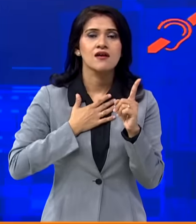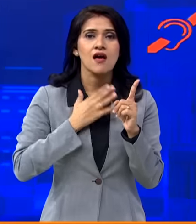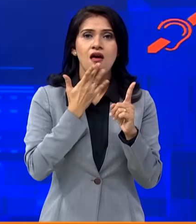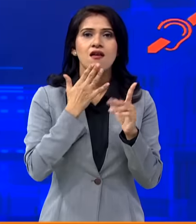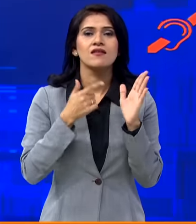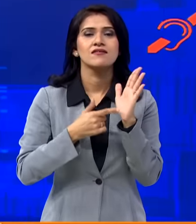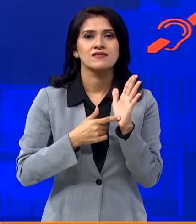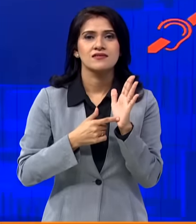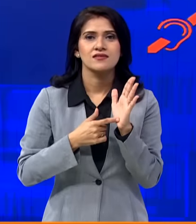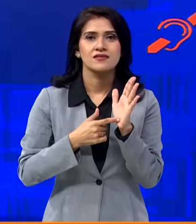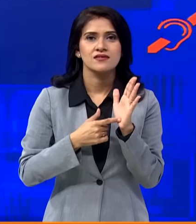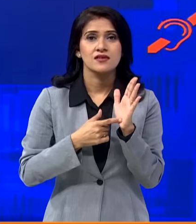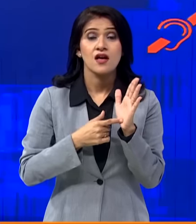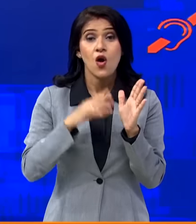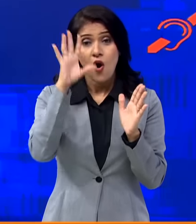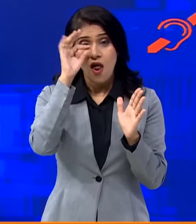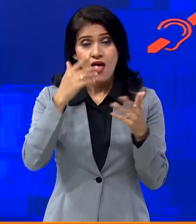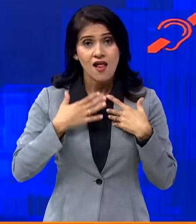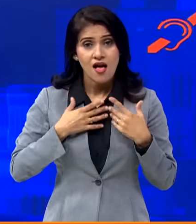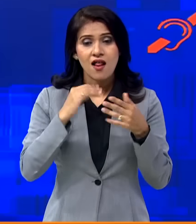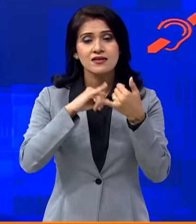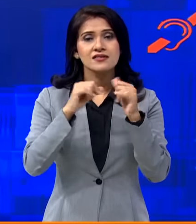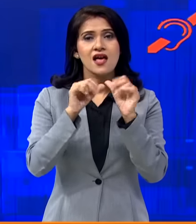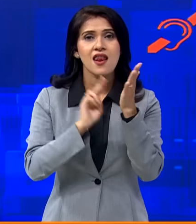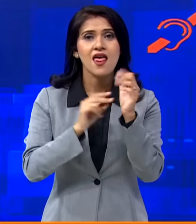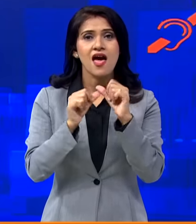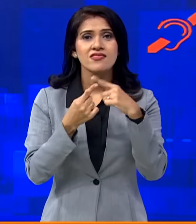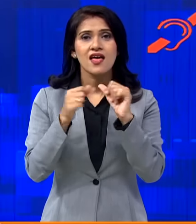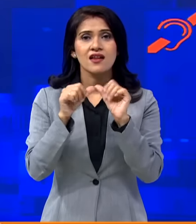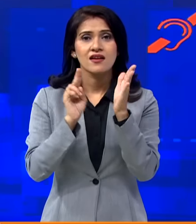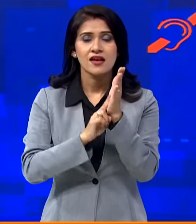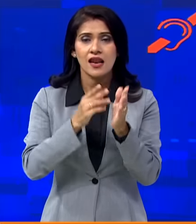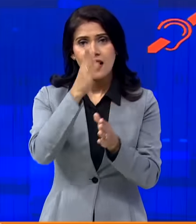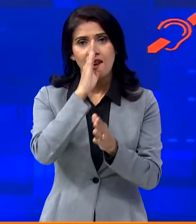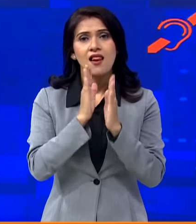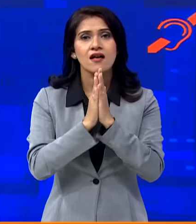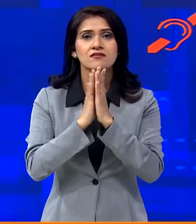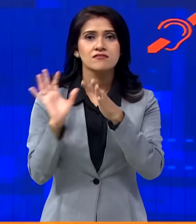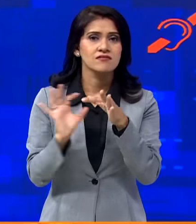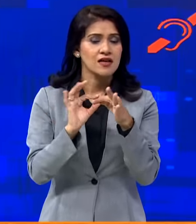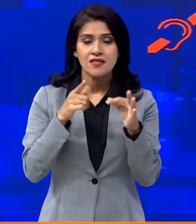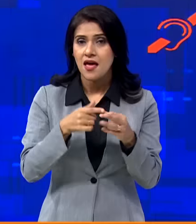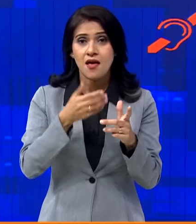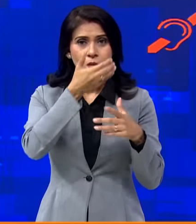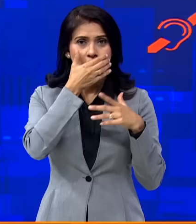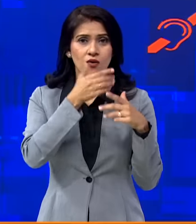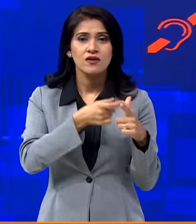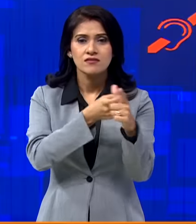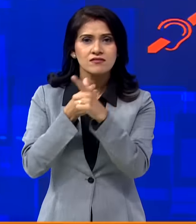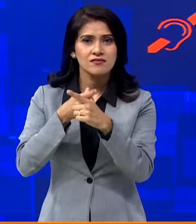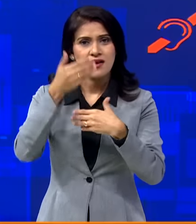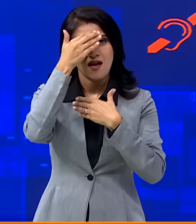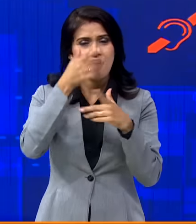का रंग है भगवा हमारे सनातन का का रंग है भगवा कभी आतंकवादी नहीं हो